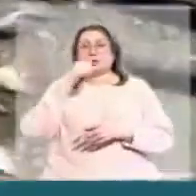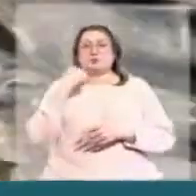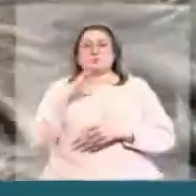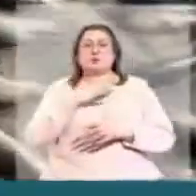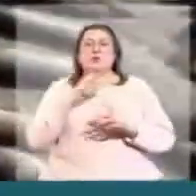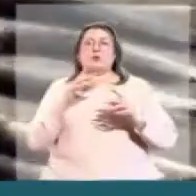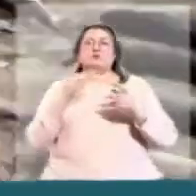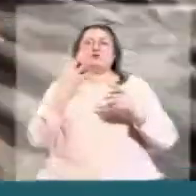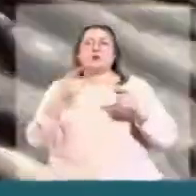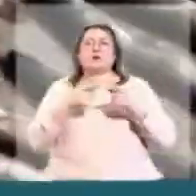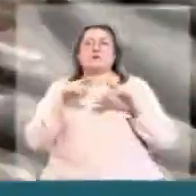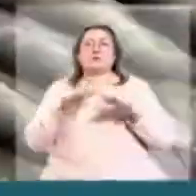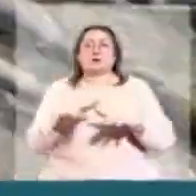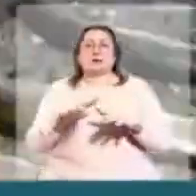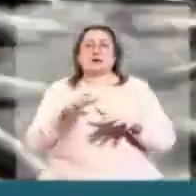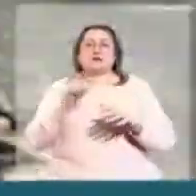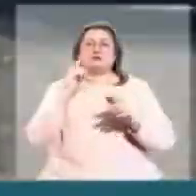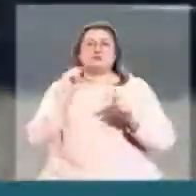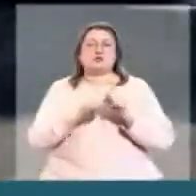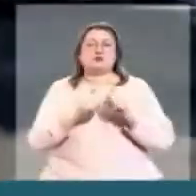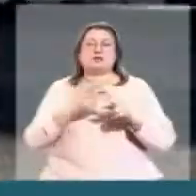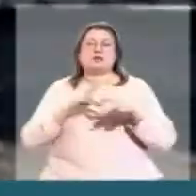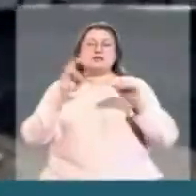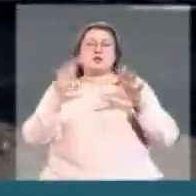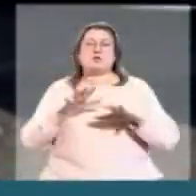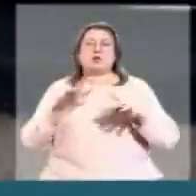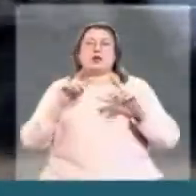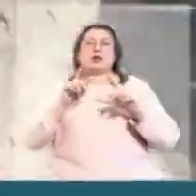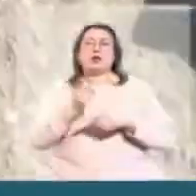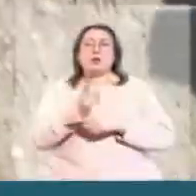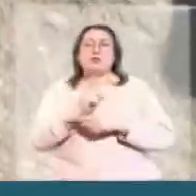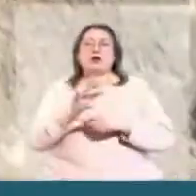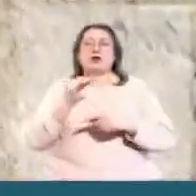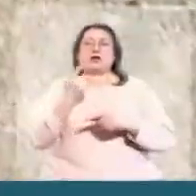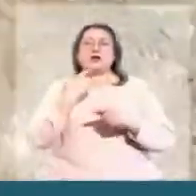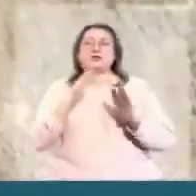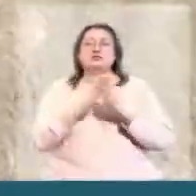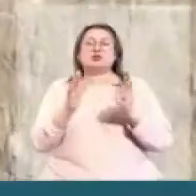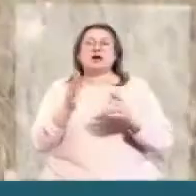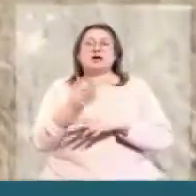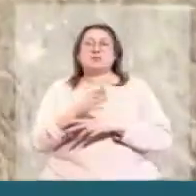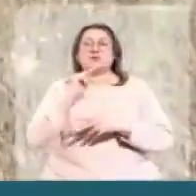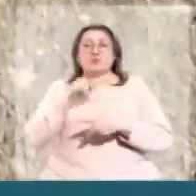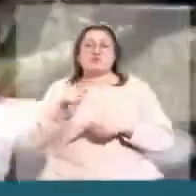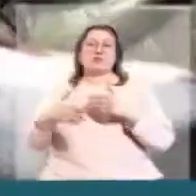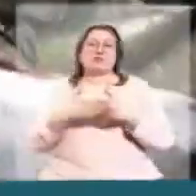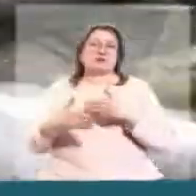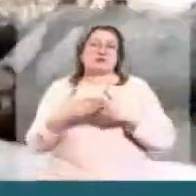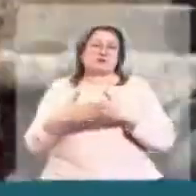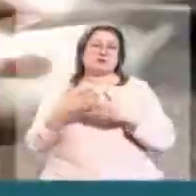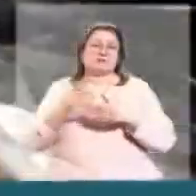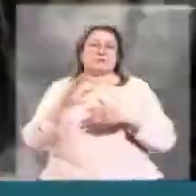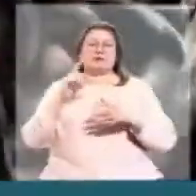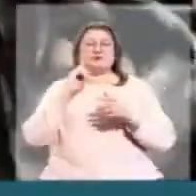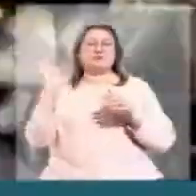заведено 4 уголовных дела по браконьерству. Чаще всего это незаконная ловля и перевозка краснокнижной рыбы. Виновные понесли уголовное наказание.